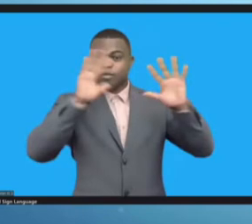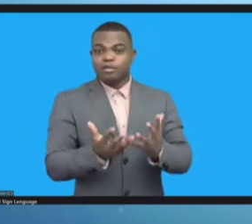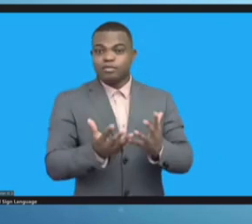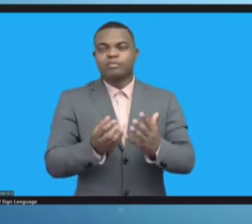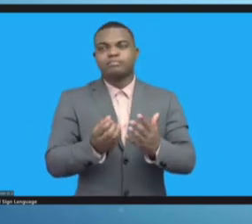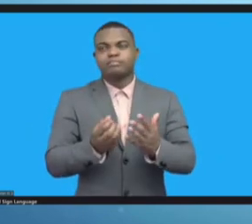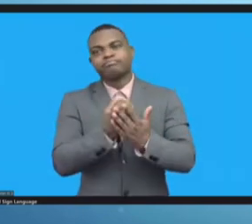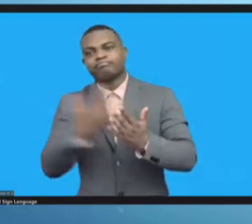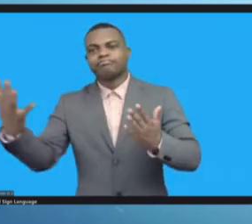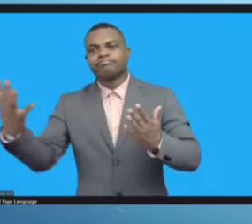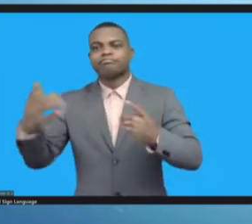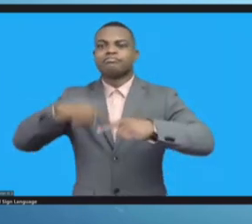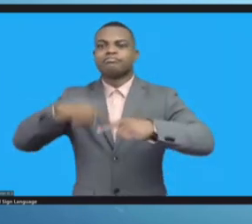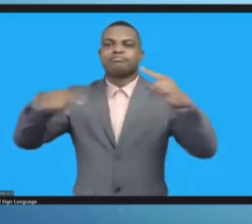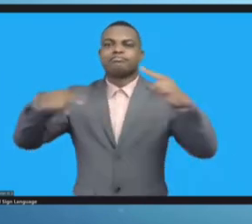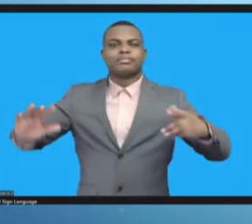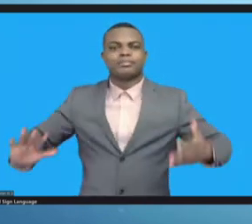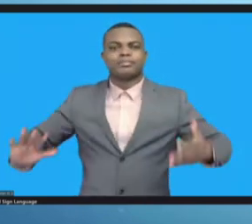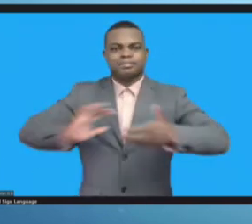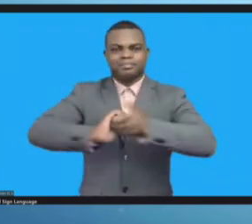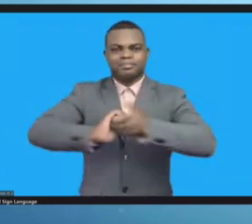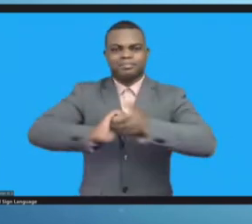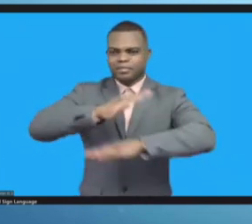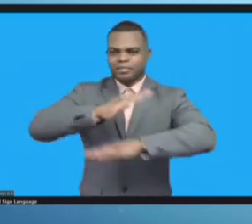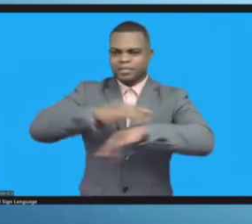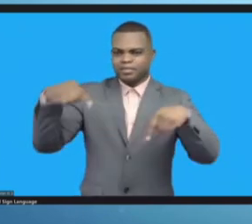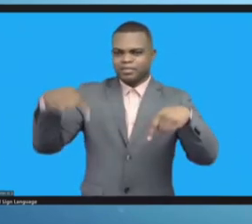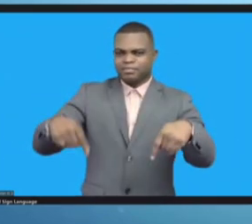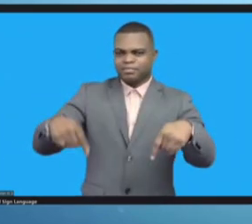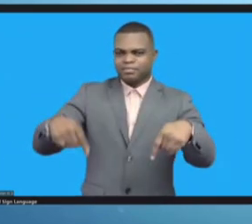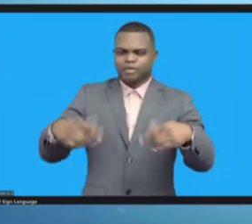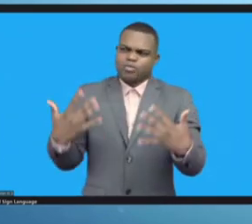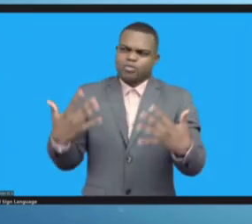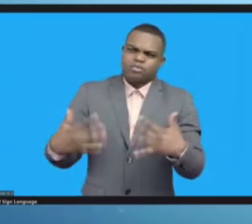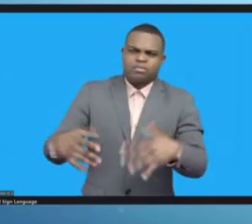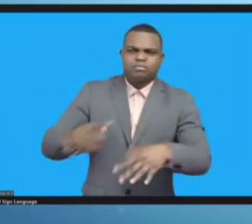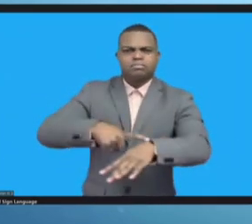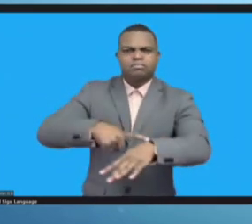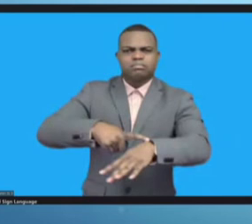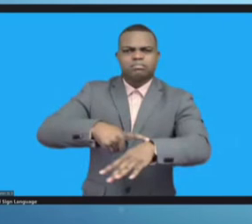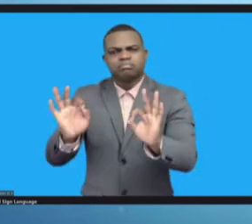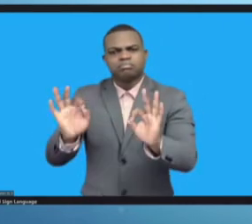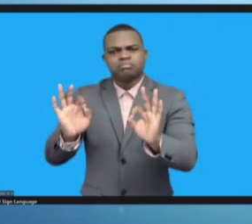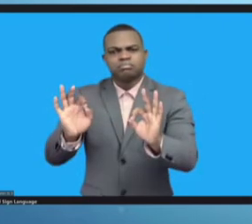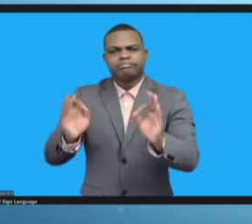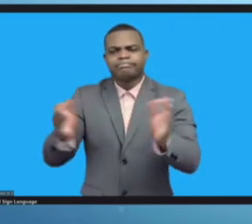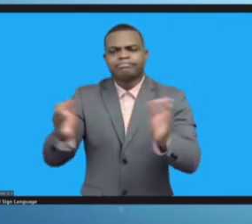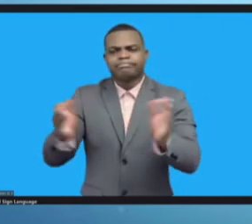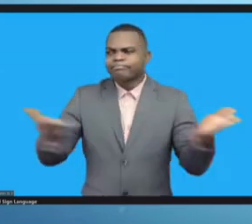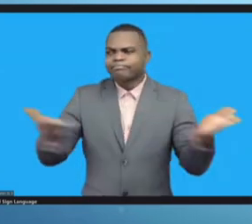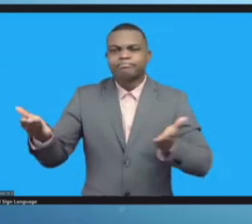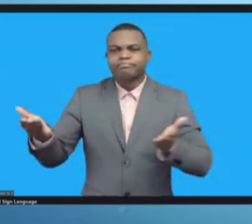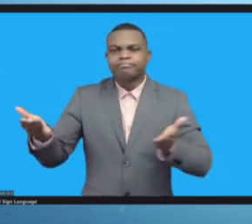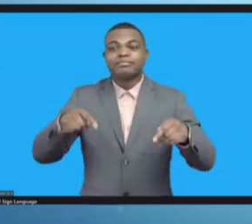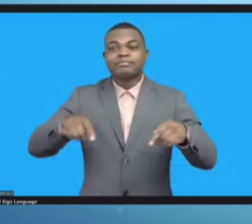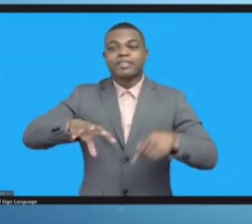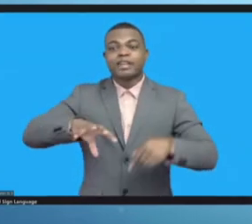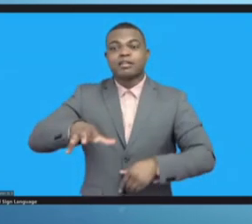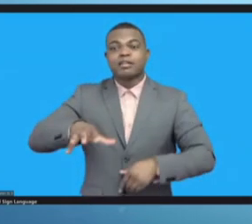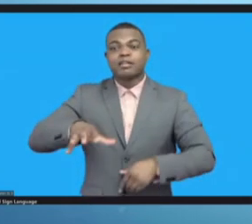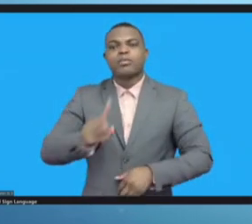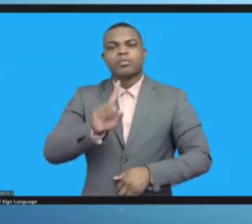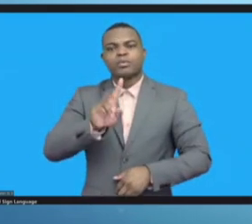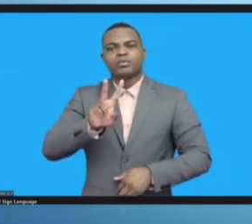compte au-delà de 120 millions d'habitants, dont la majorité sont des jeunes. L'Éthiopie a une fois de plus